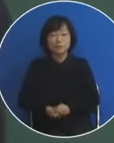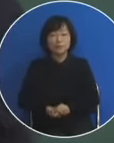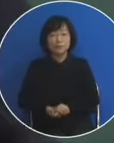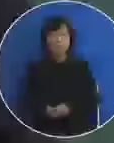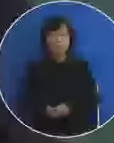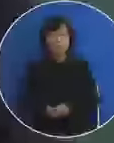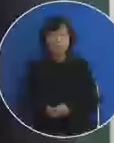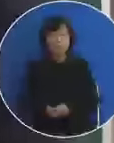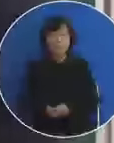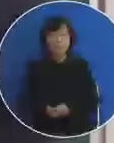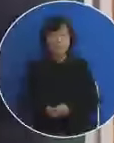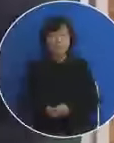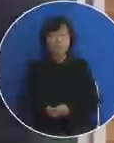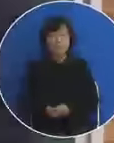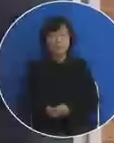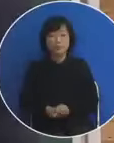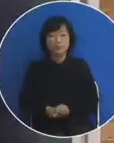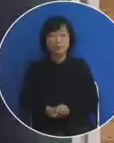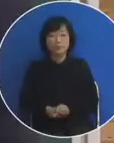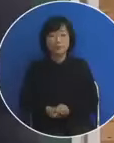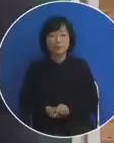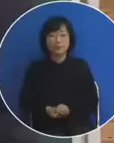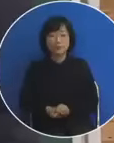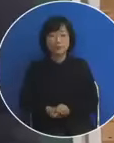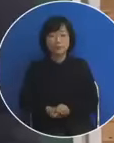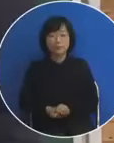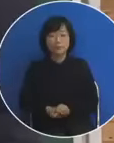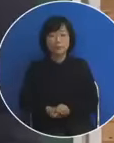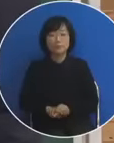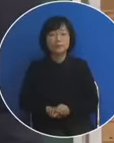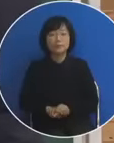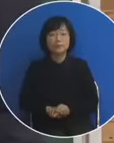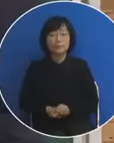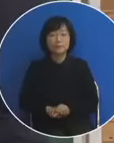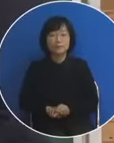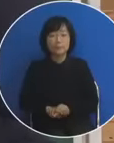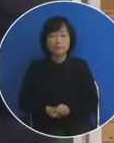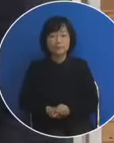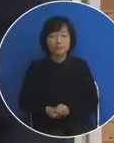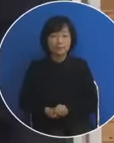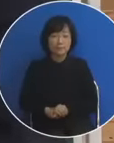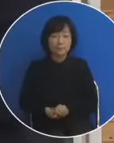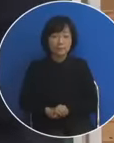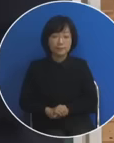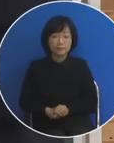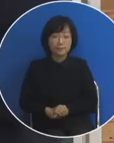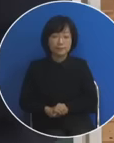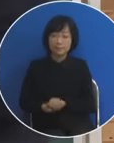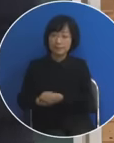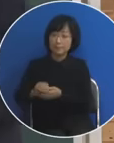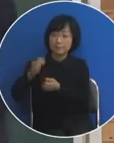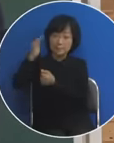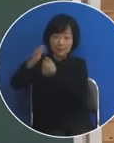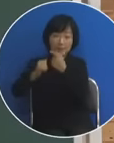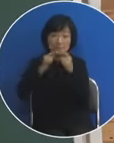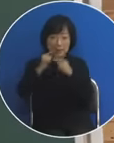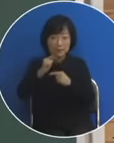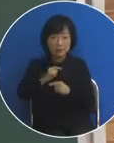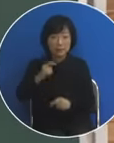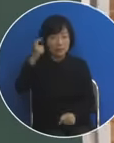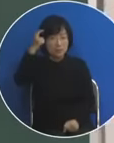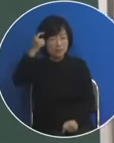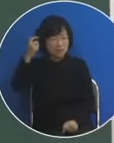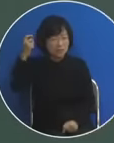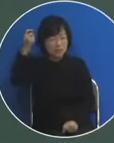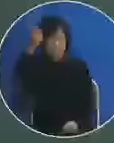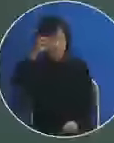주시려고 하는 뭐냐면은 영적인 힘을 가져라. And what God wants to give you the most